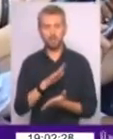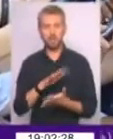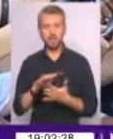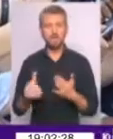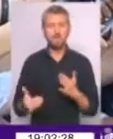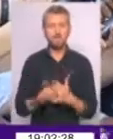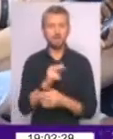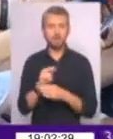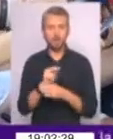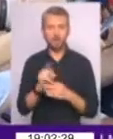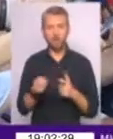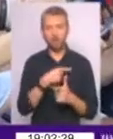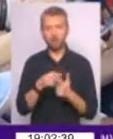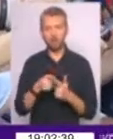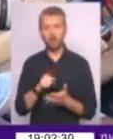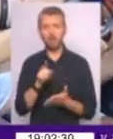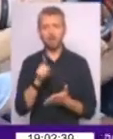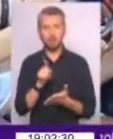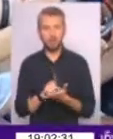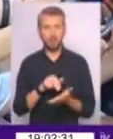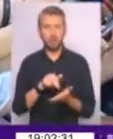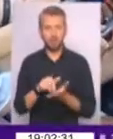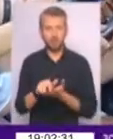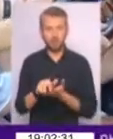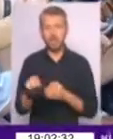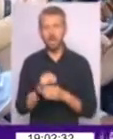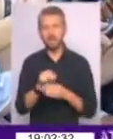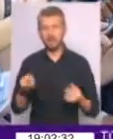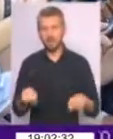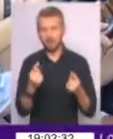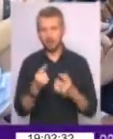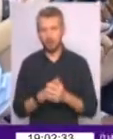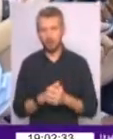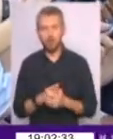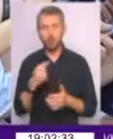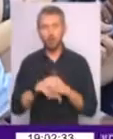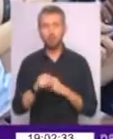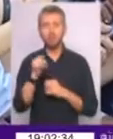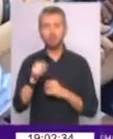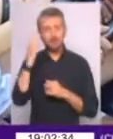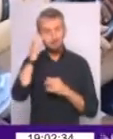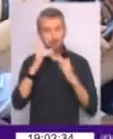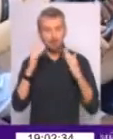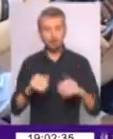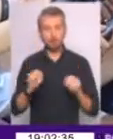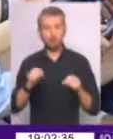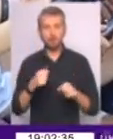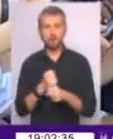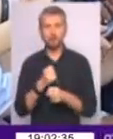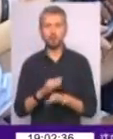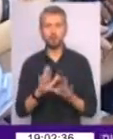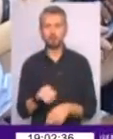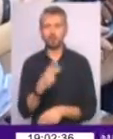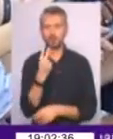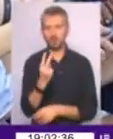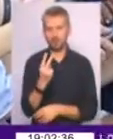відтворений або має пройти реставрація. Тобто на цій пам'ятці можливо робити лише два